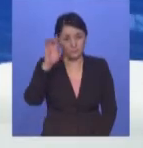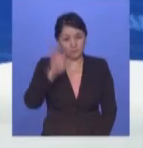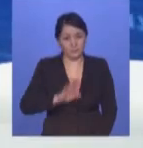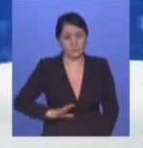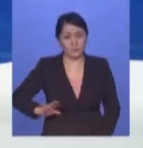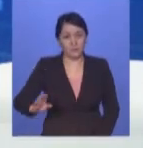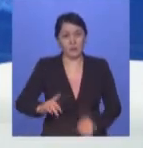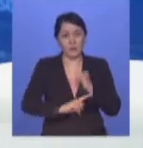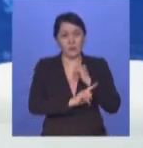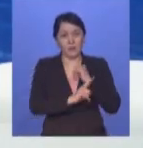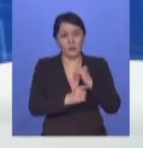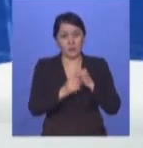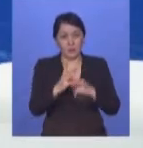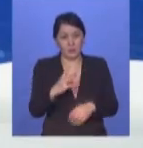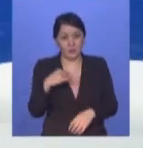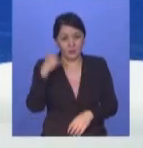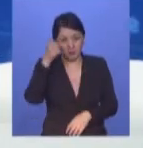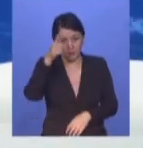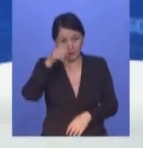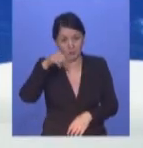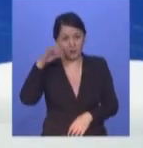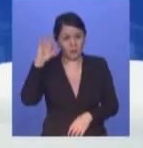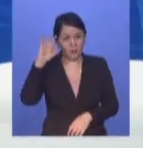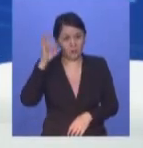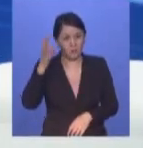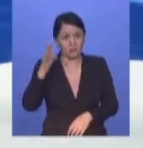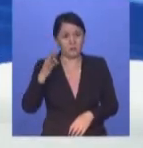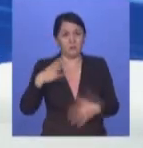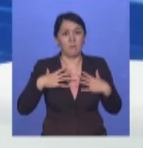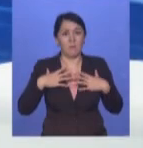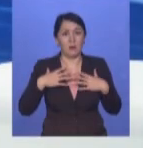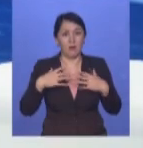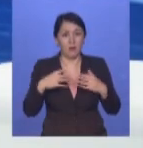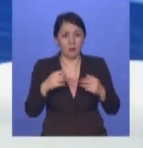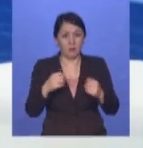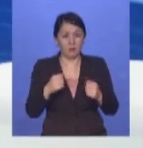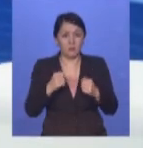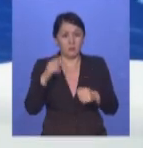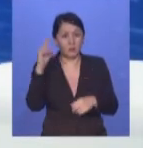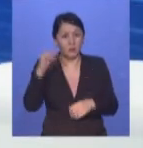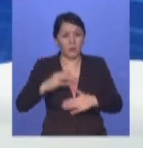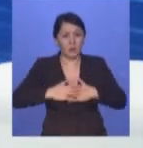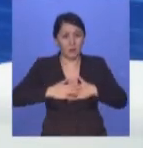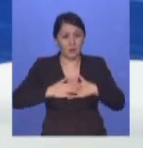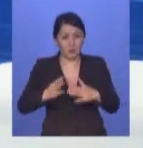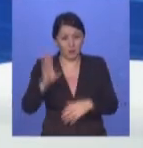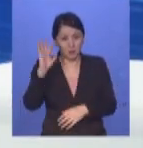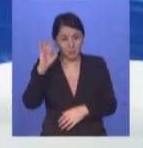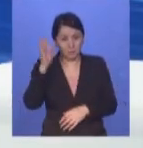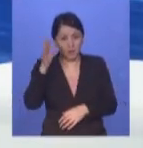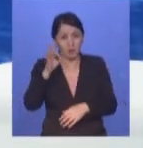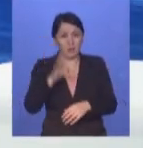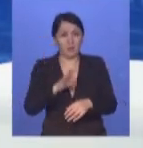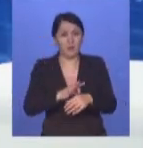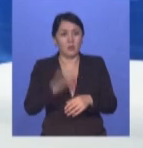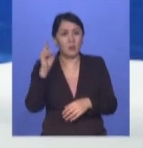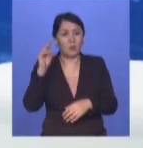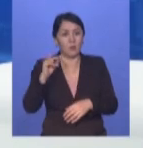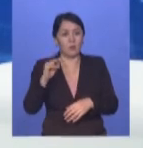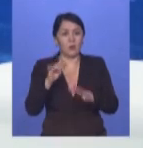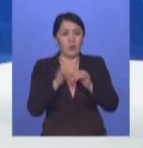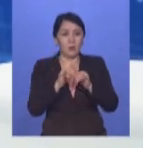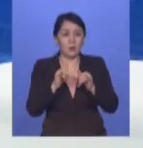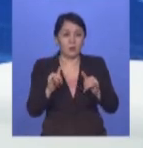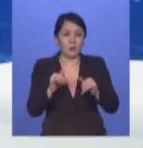Елімізде соңғы екі жыл ішінде психикалық денсаулығы сыр бергендердің қатары артқан. Соның ішінде психиатриялық ауруға шалдыққандар саны